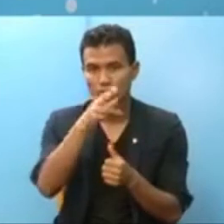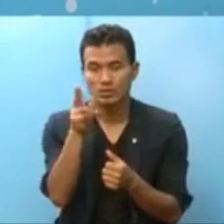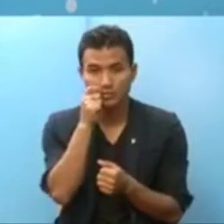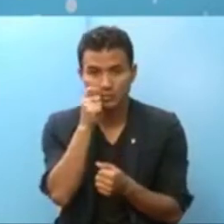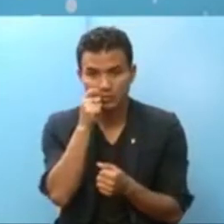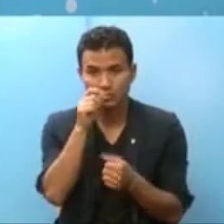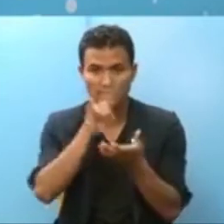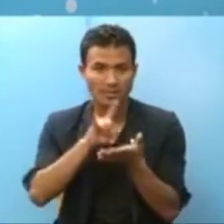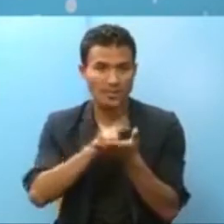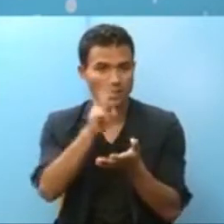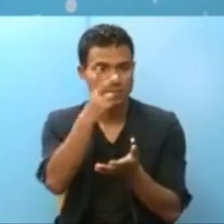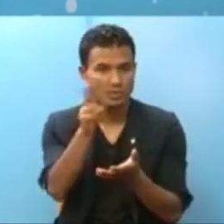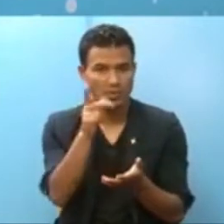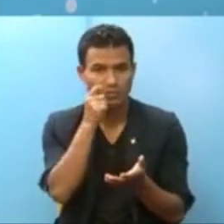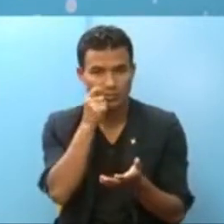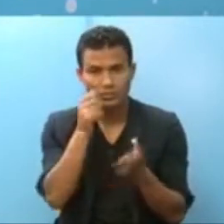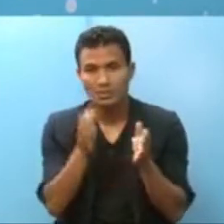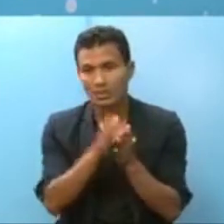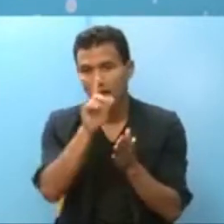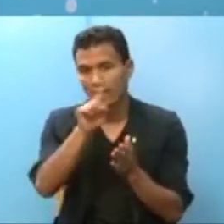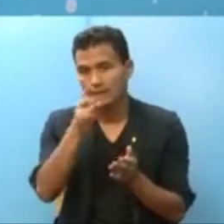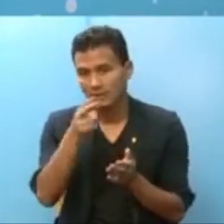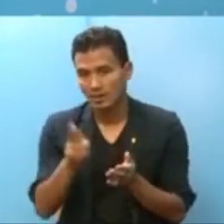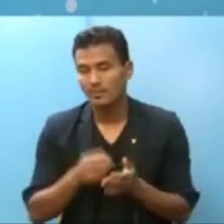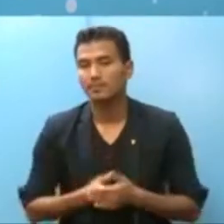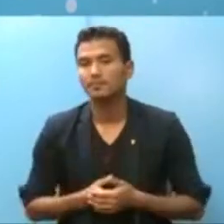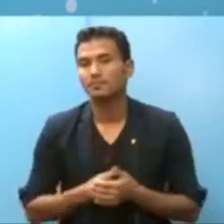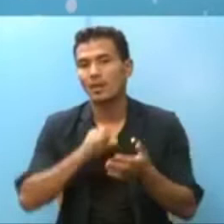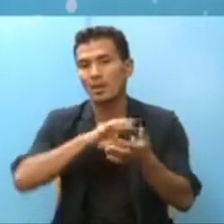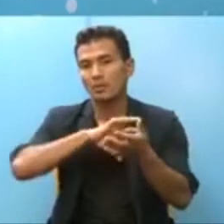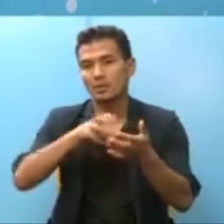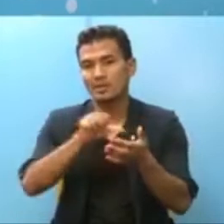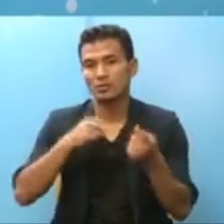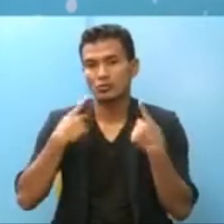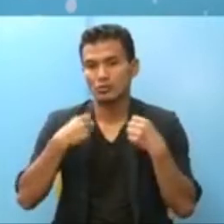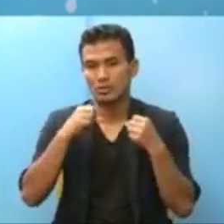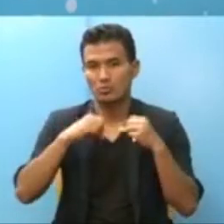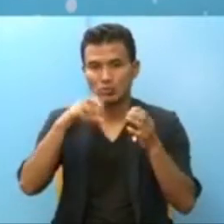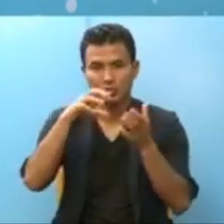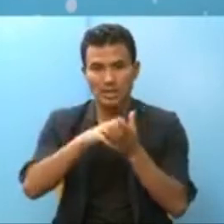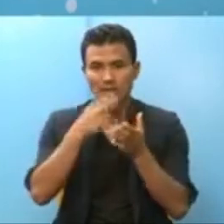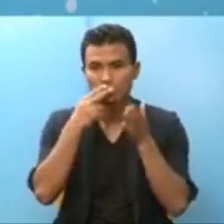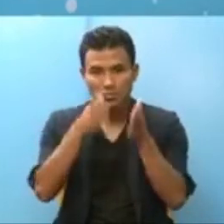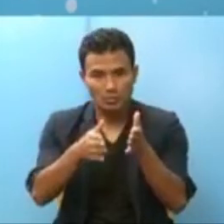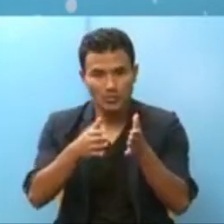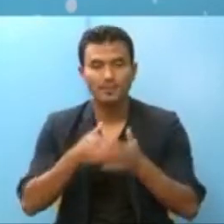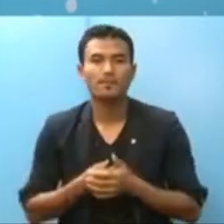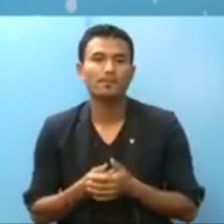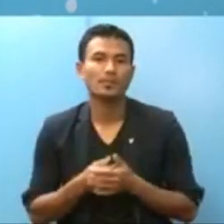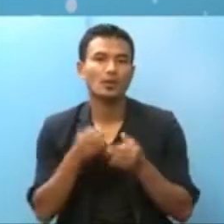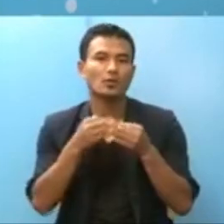र जापा का दुई जना पूरूस गरी एगार जना प्रादे जनस्वास्त्य प्रयोक्षाला जनकपूर मां